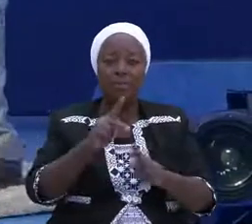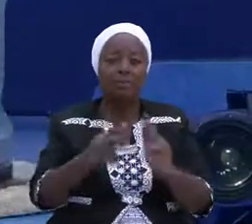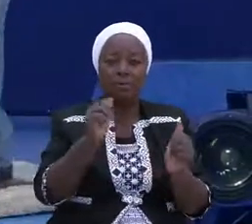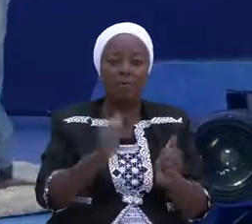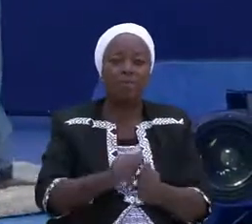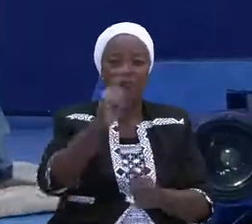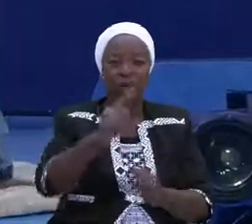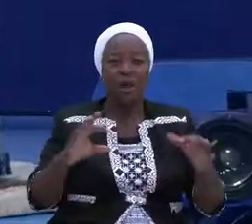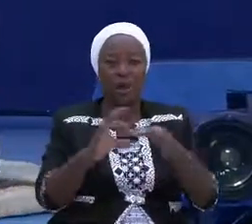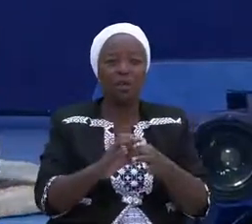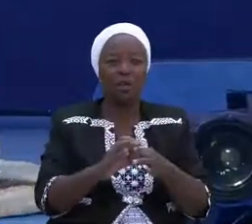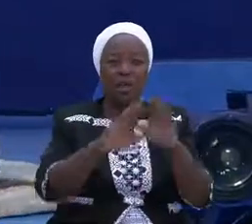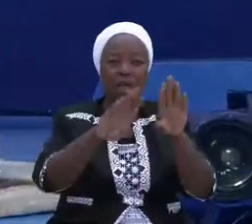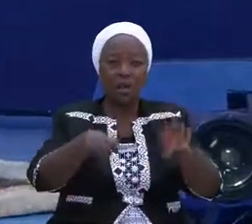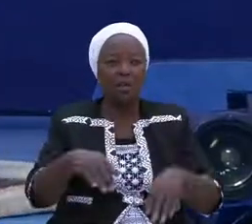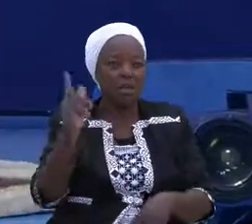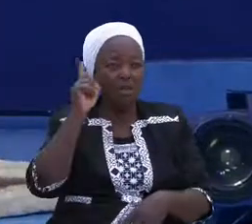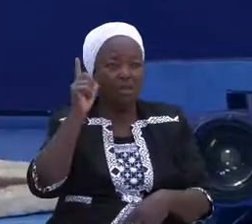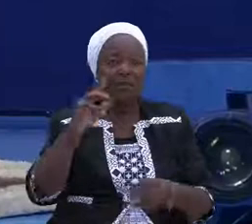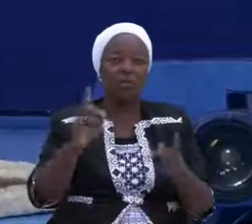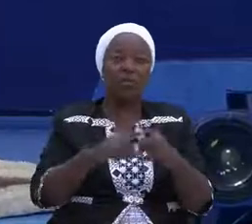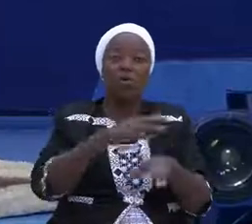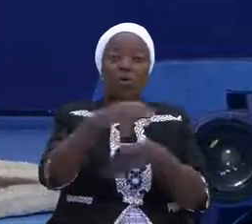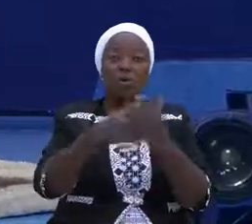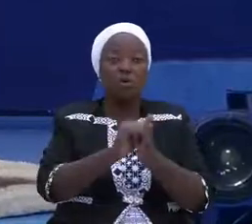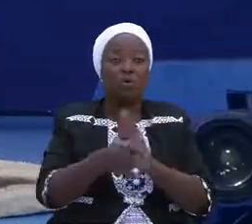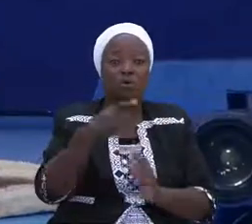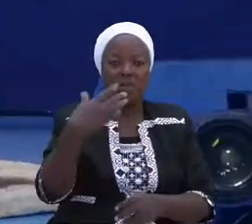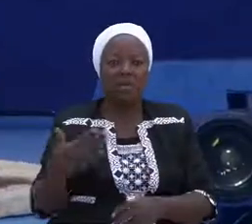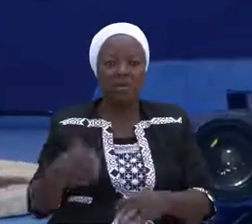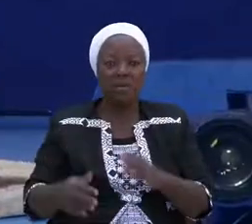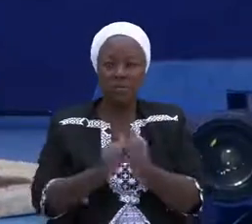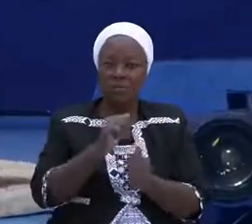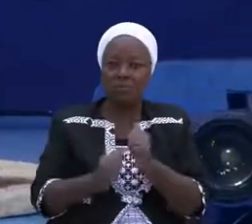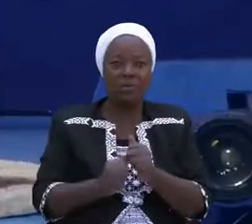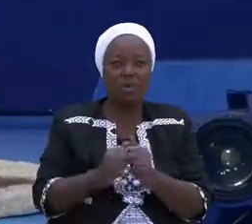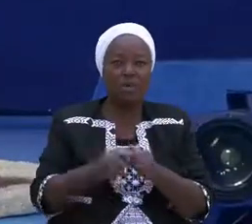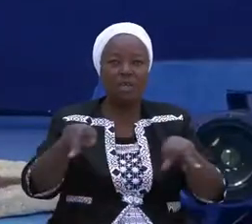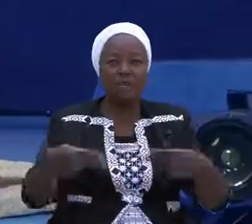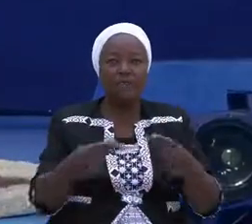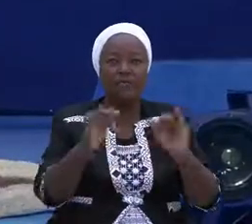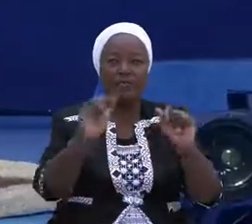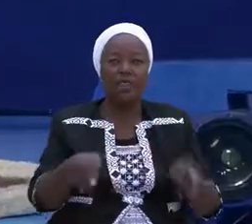attentive. La foule tout entière était attentive à ce que disait Philippe.